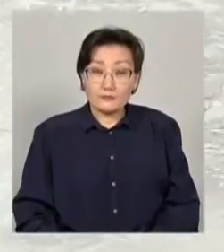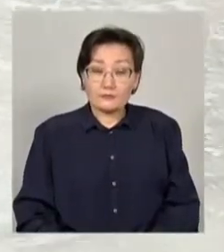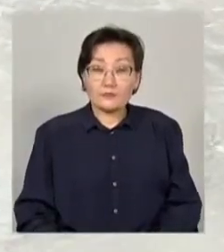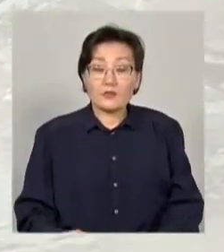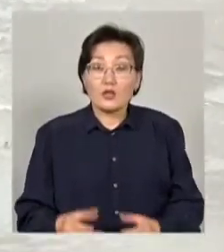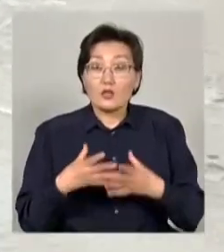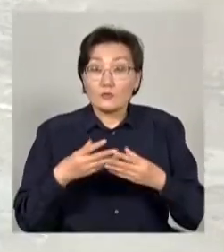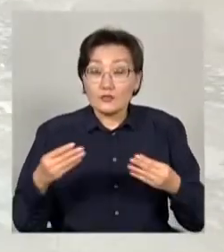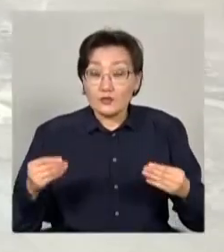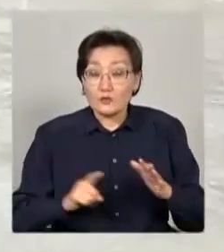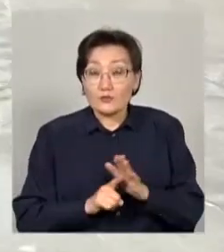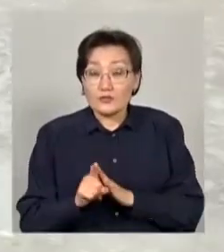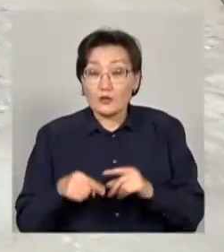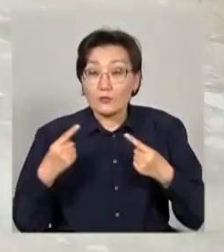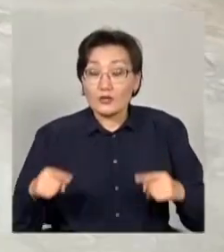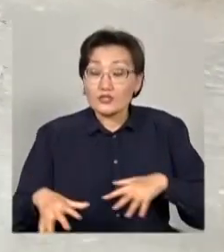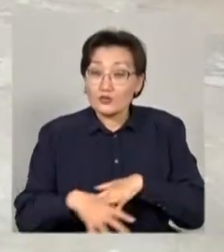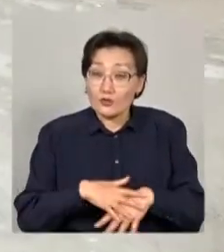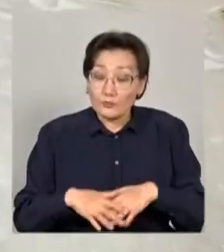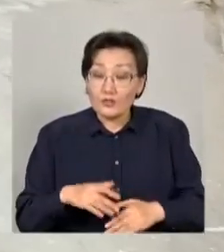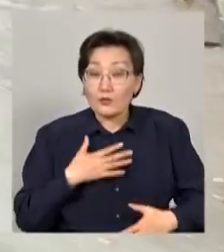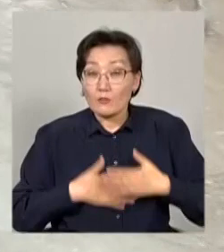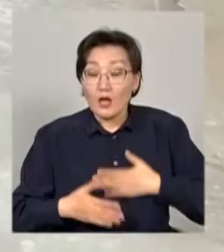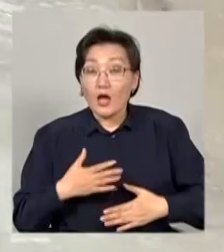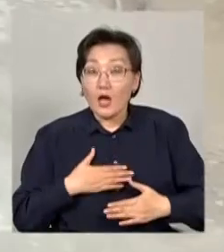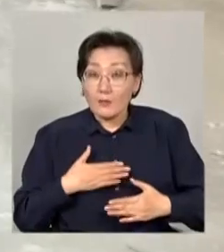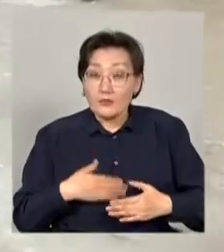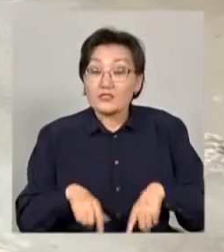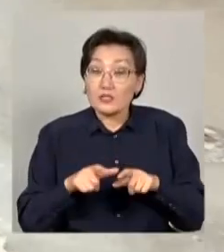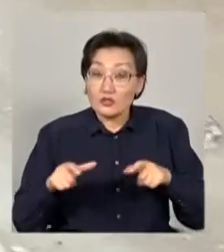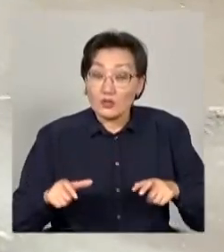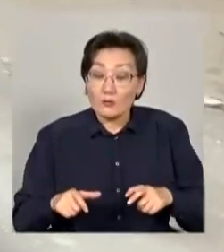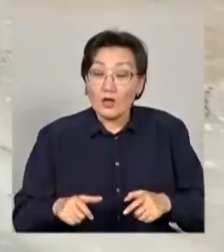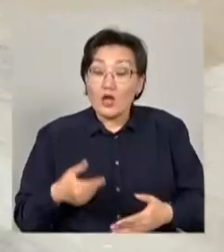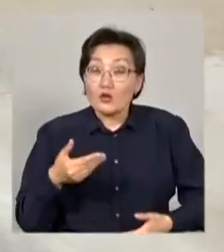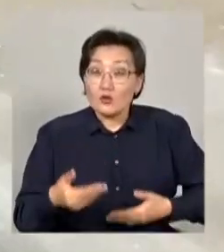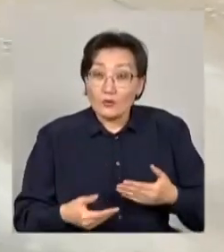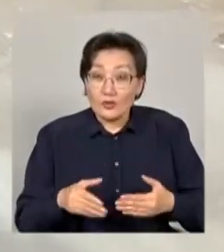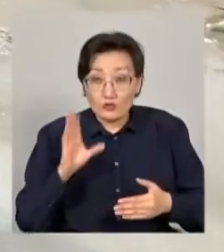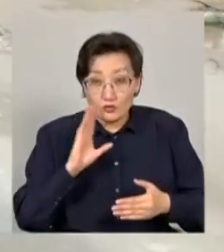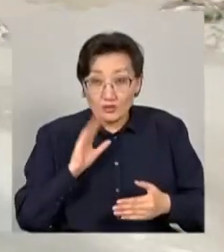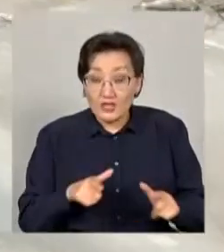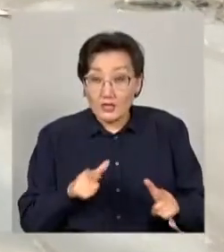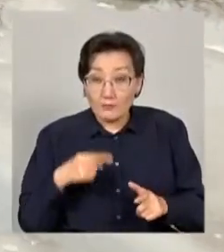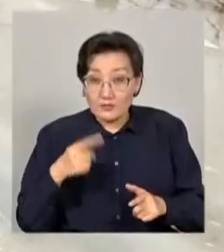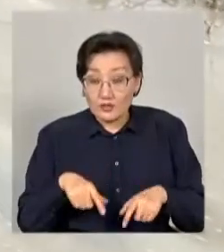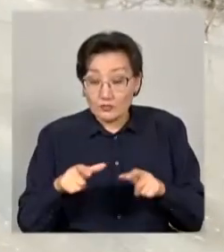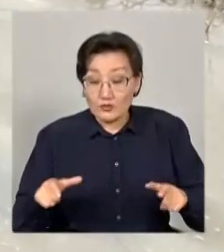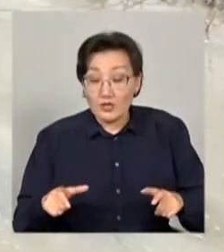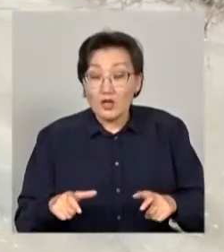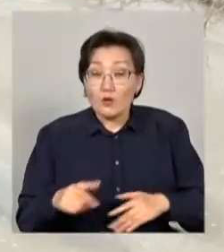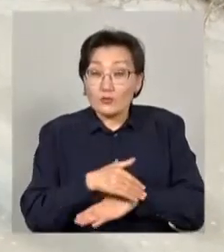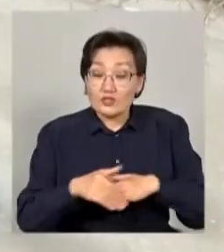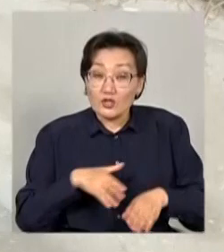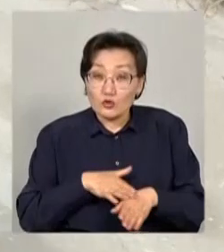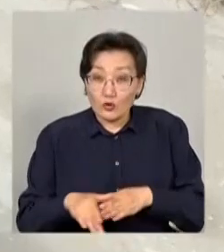Күн жылса өзге жұрт қуанады, ал біз тізеден су кешуге дайындаламыз дейді тұрғындар. Мұнда қойған бөгетке қарамастан таудан аққан су көшені